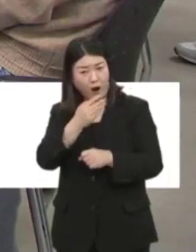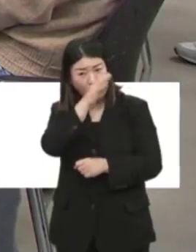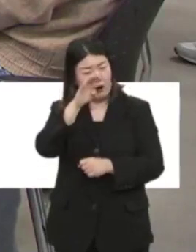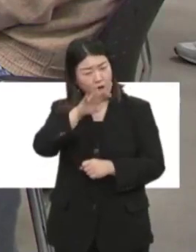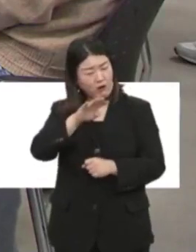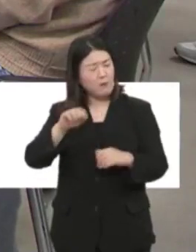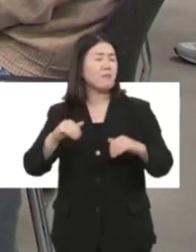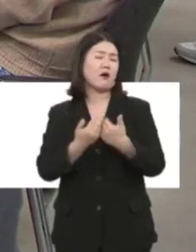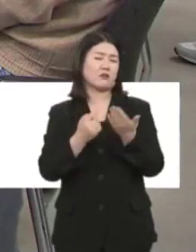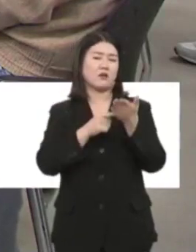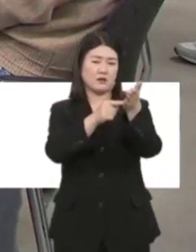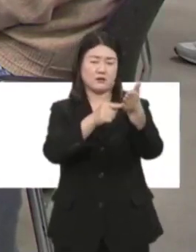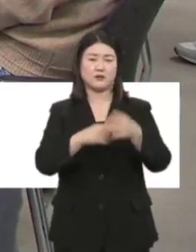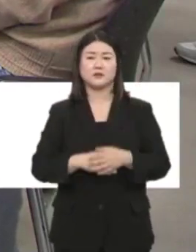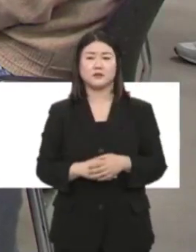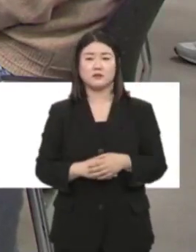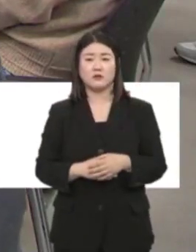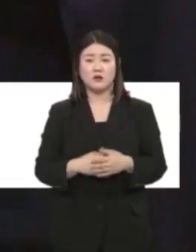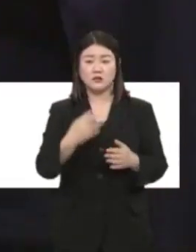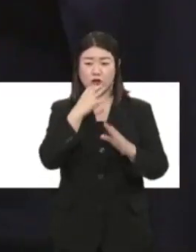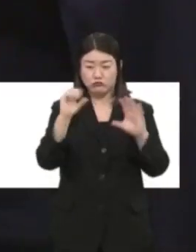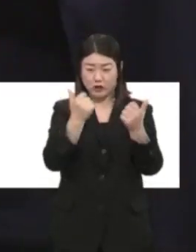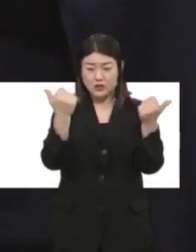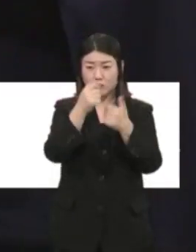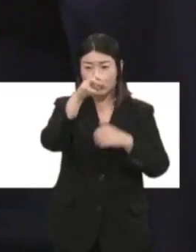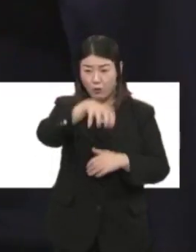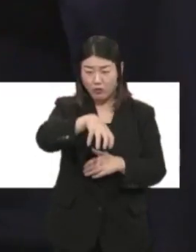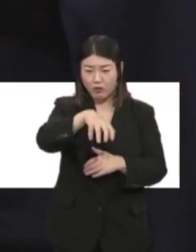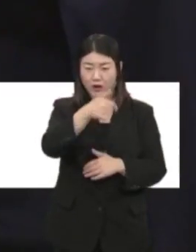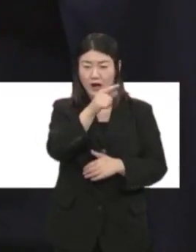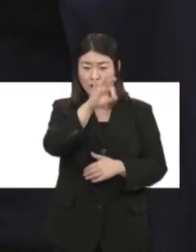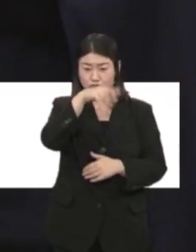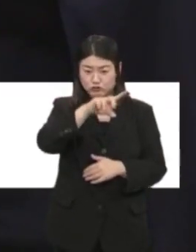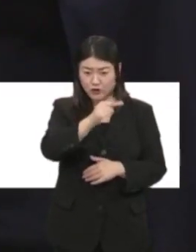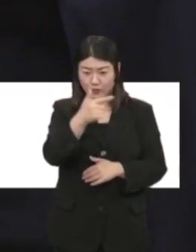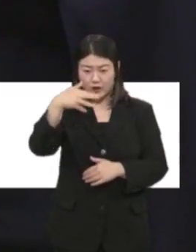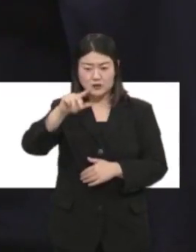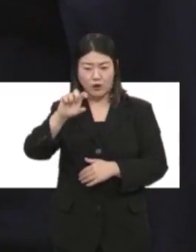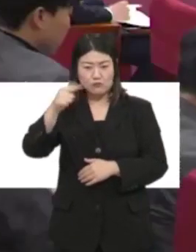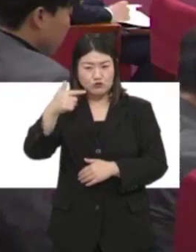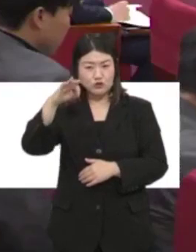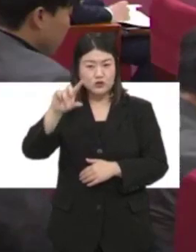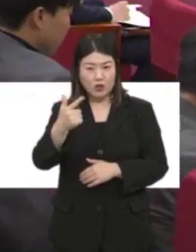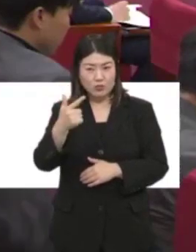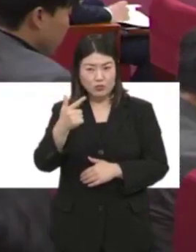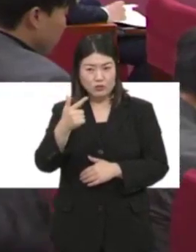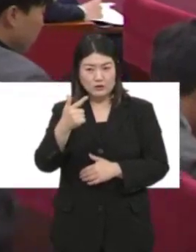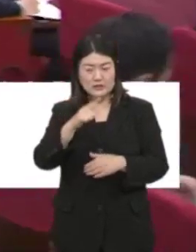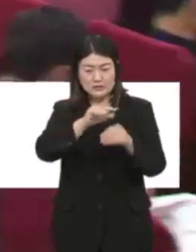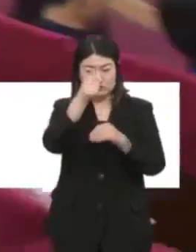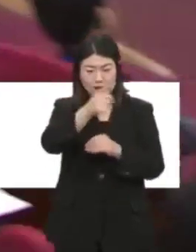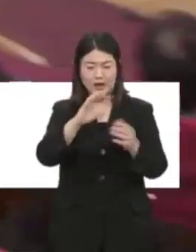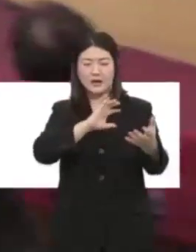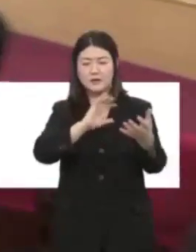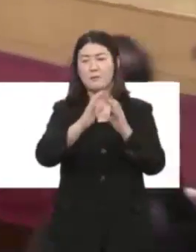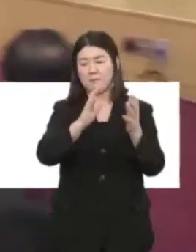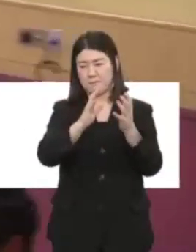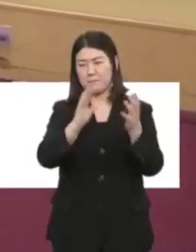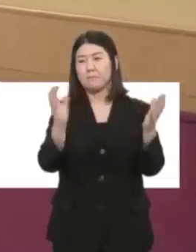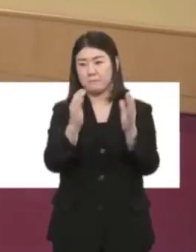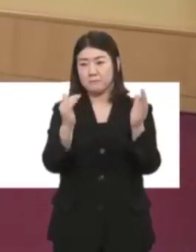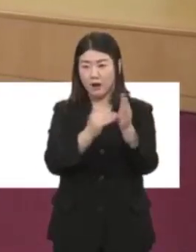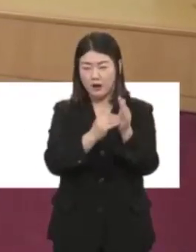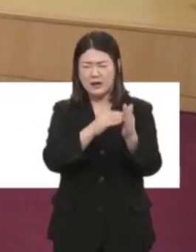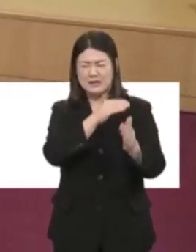명확히 밝혔습니다 이어 서울 국회의원 회관에서 우연과 무년 노조 지부장이 참석한 가운데 토론회를 열고